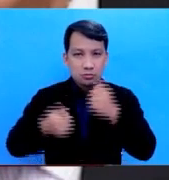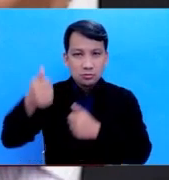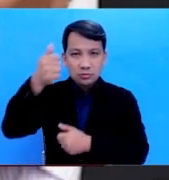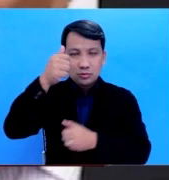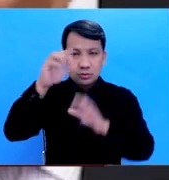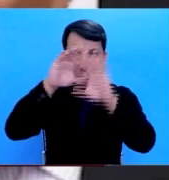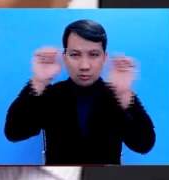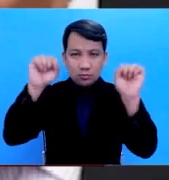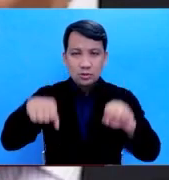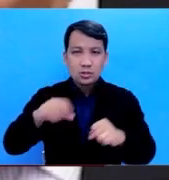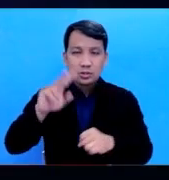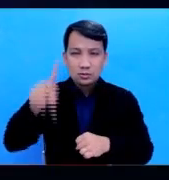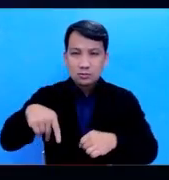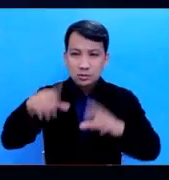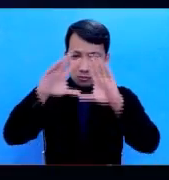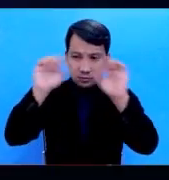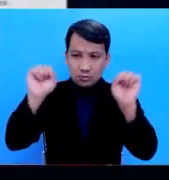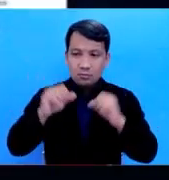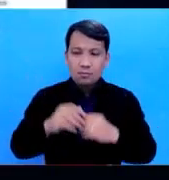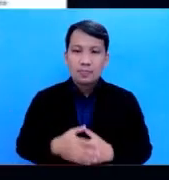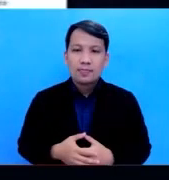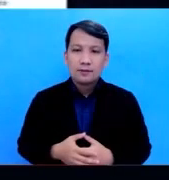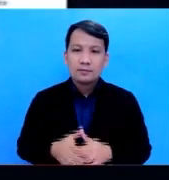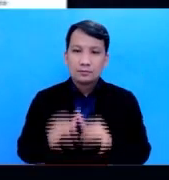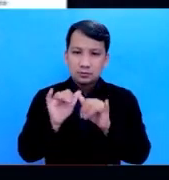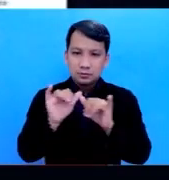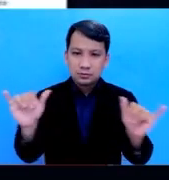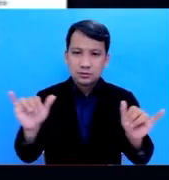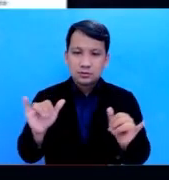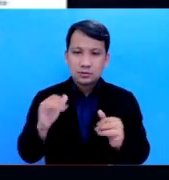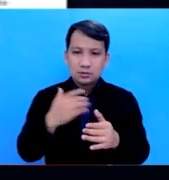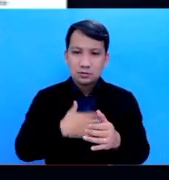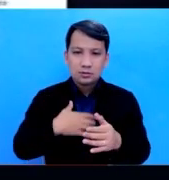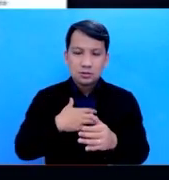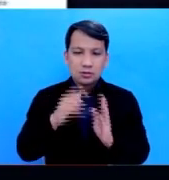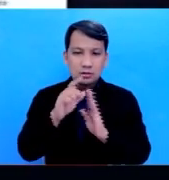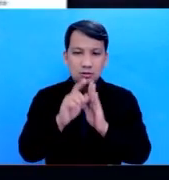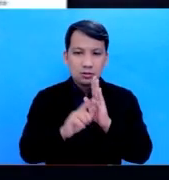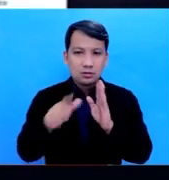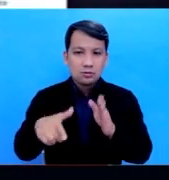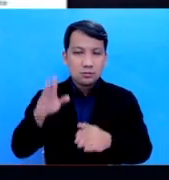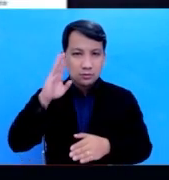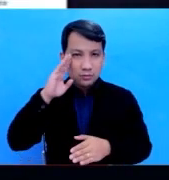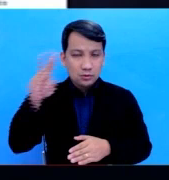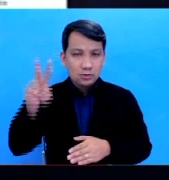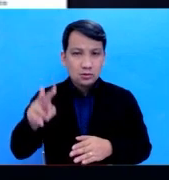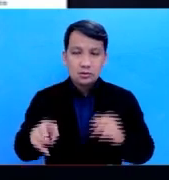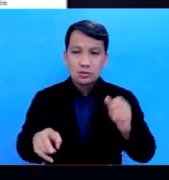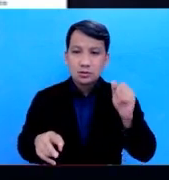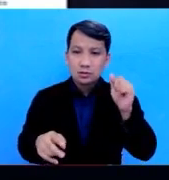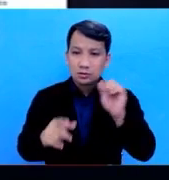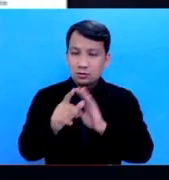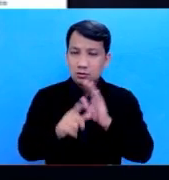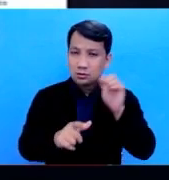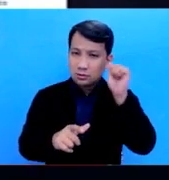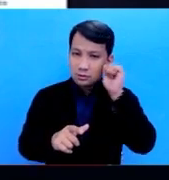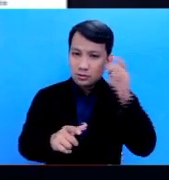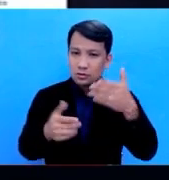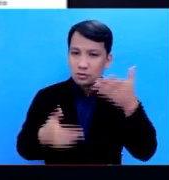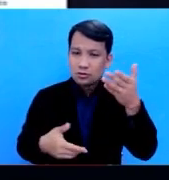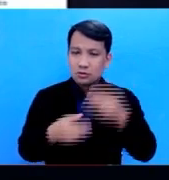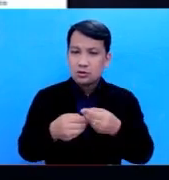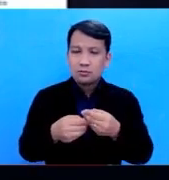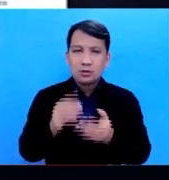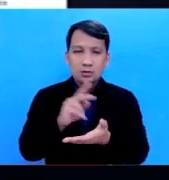at vice-presidente. Ganito rin ang mga argumento ng abogado ni BBM na si Attorney Estelito Mendoza. Sa kanyang 6 na